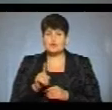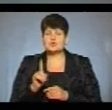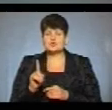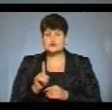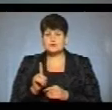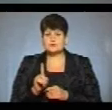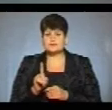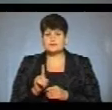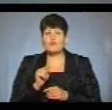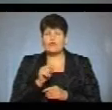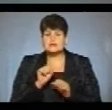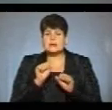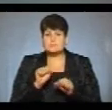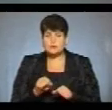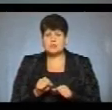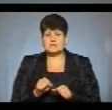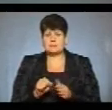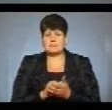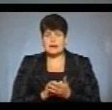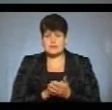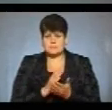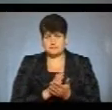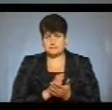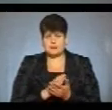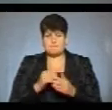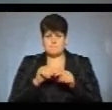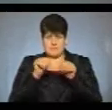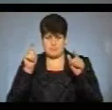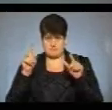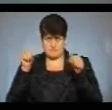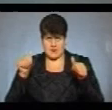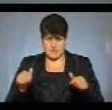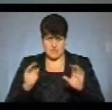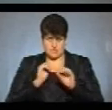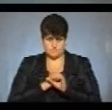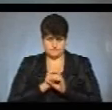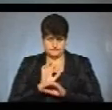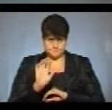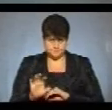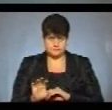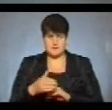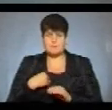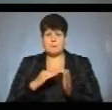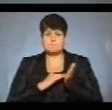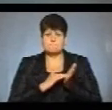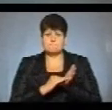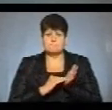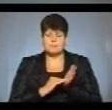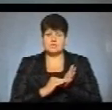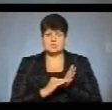розумієте, щоб вони могли підручний матеріал. Далі, ми плакати випускали туди. Ми пишемо